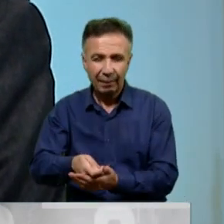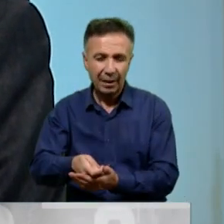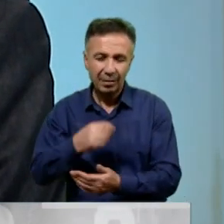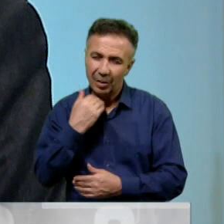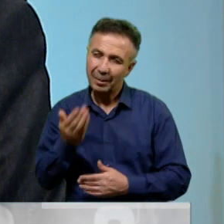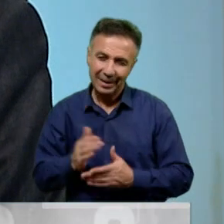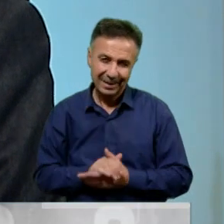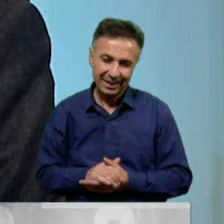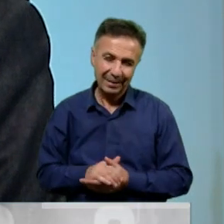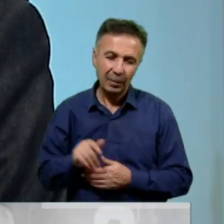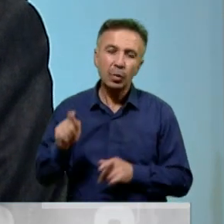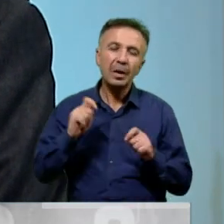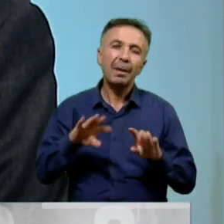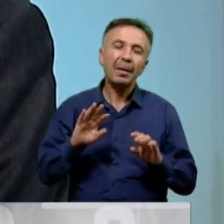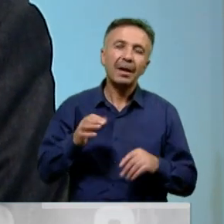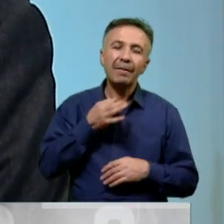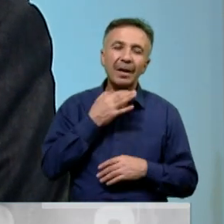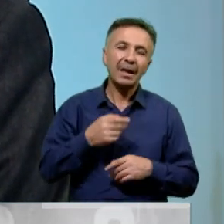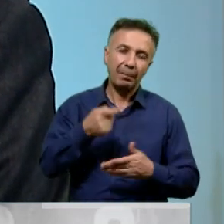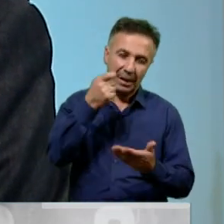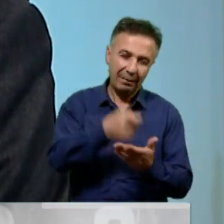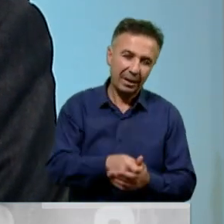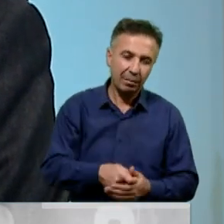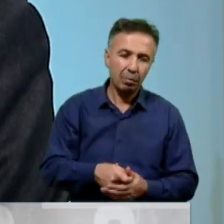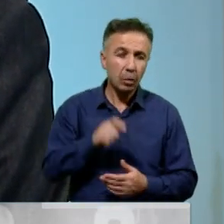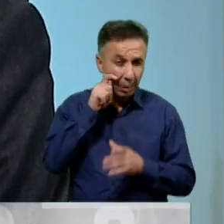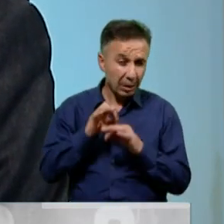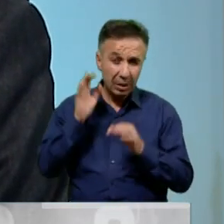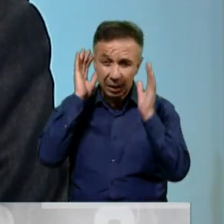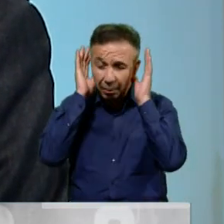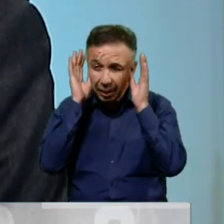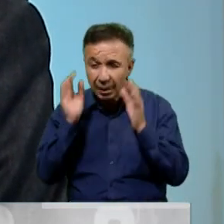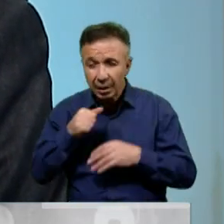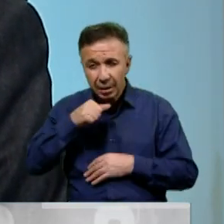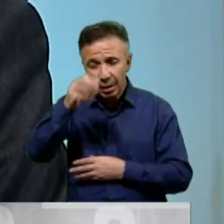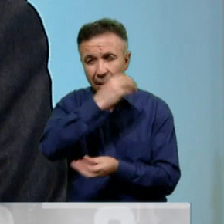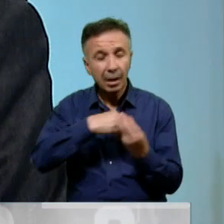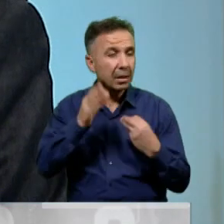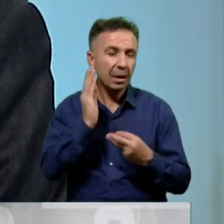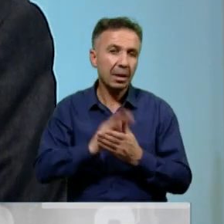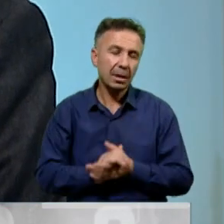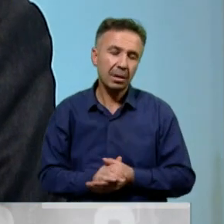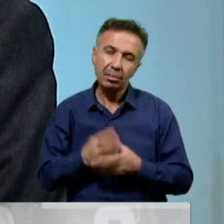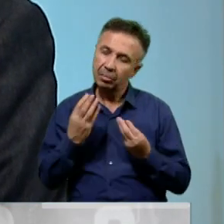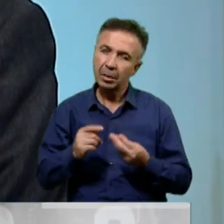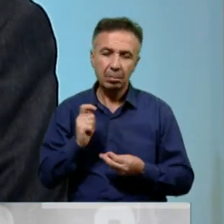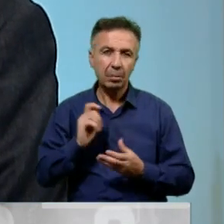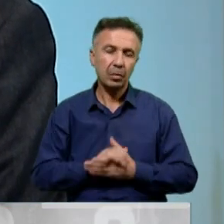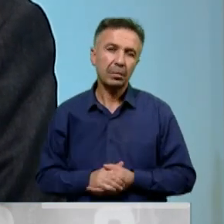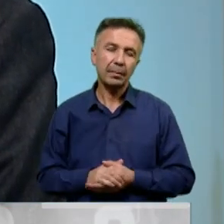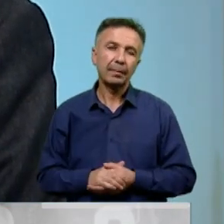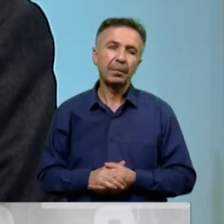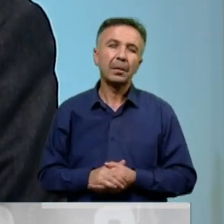verin diye bir şey olmaz. Namaz da kılacak Müslüman, fakire de destek olacaktır. Bu öyle.